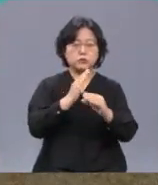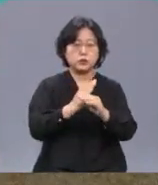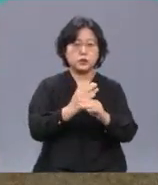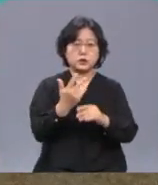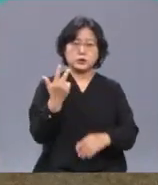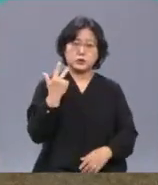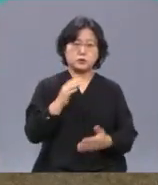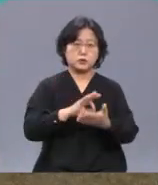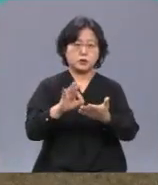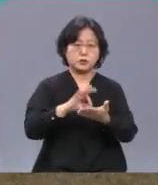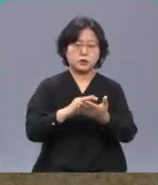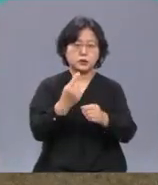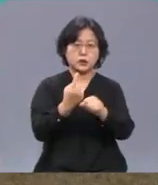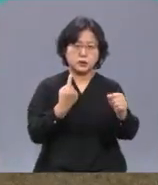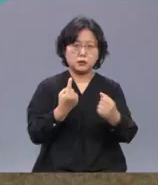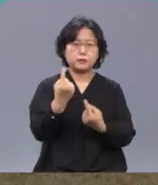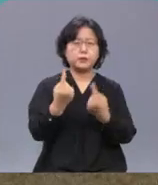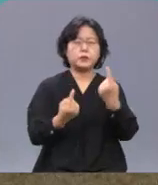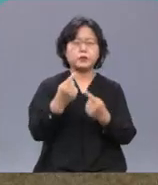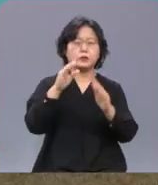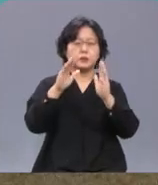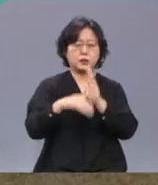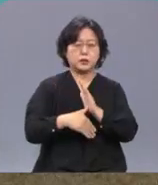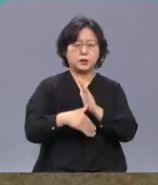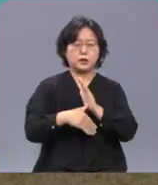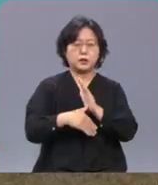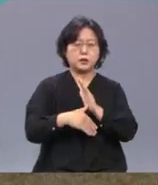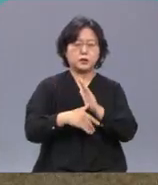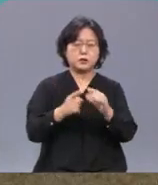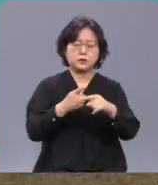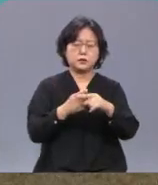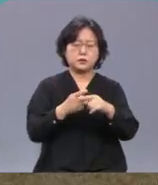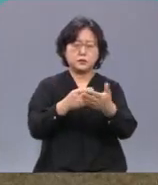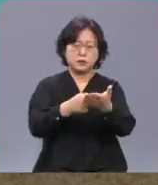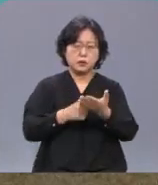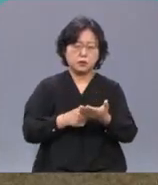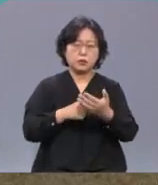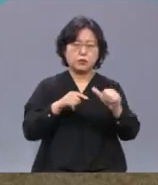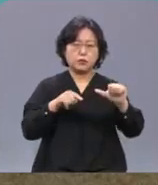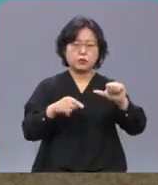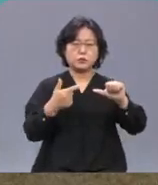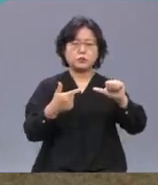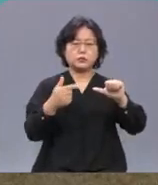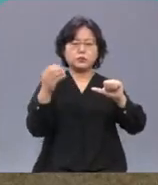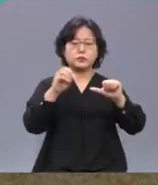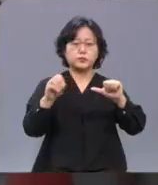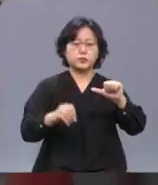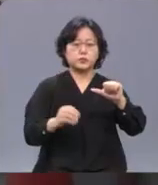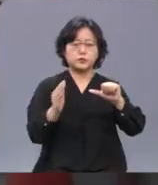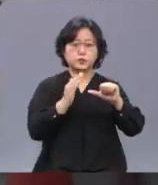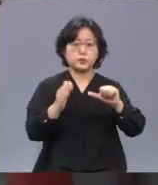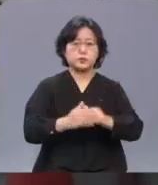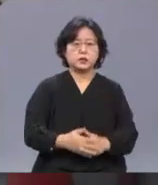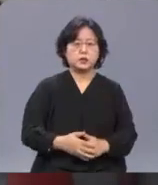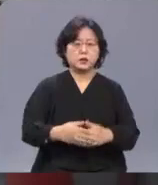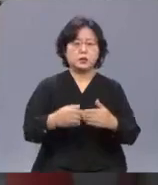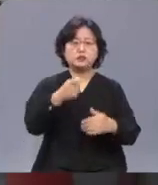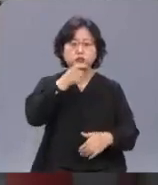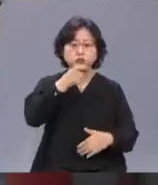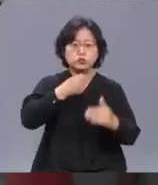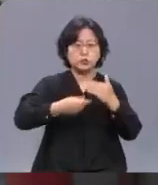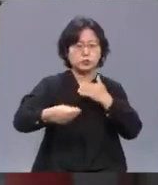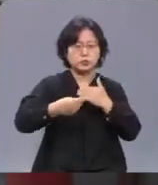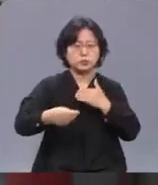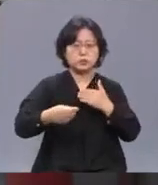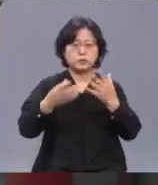지난주 사용량을 지난해 같은 기간과 비교하면 절감량이 5.6% 정도입니다. 누수량도